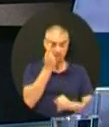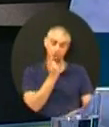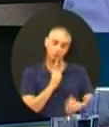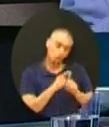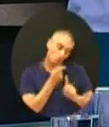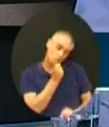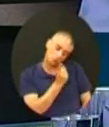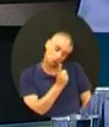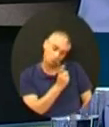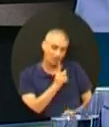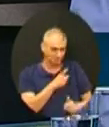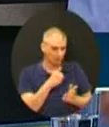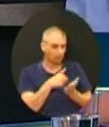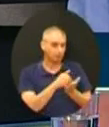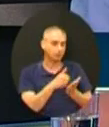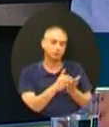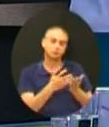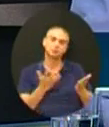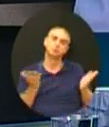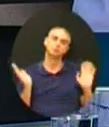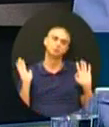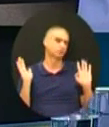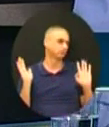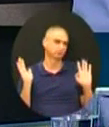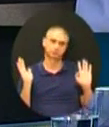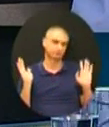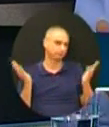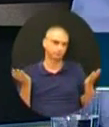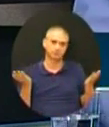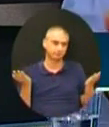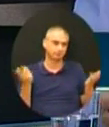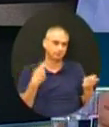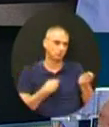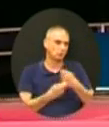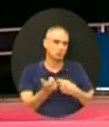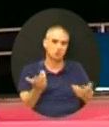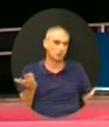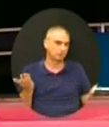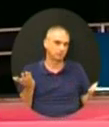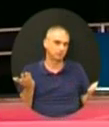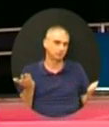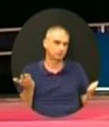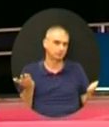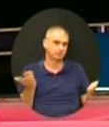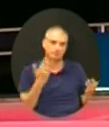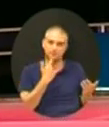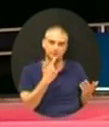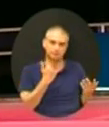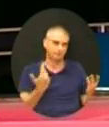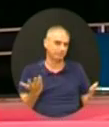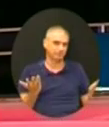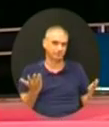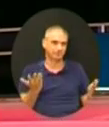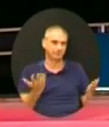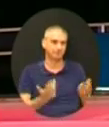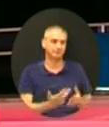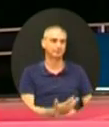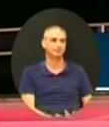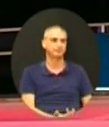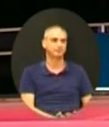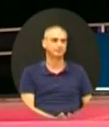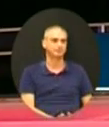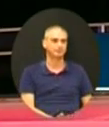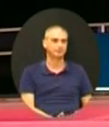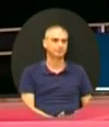נו נו, אבל המנגנון הזה יימשך, אז לא, התמורה בעצם תרד מהפרק, כן. בהקשר הזה. כן. אני יודע, אני רואה